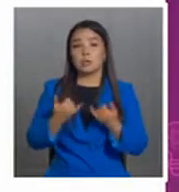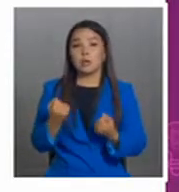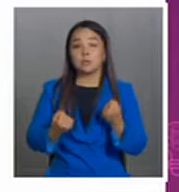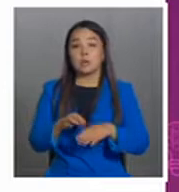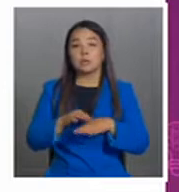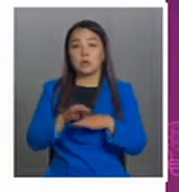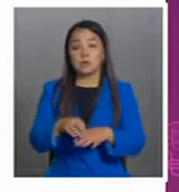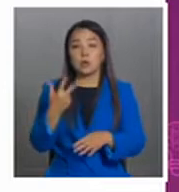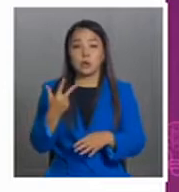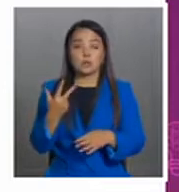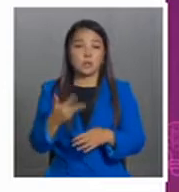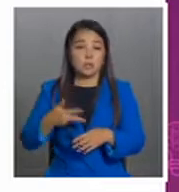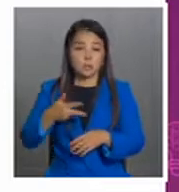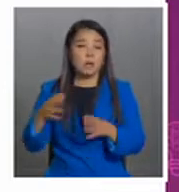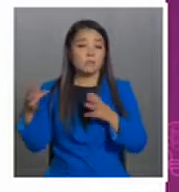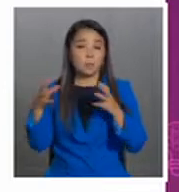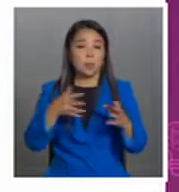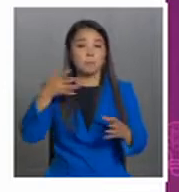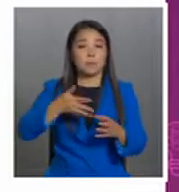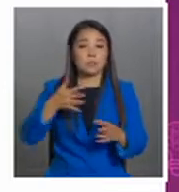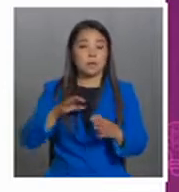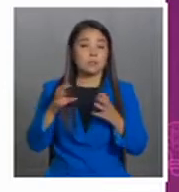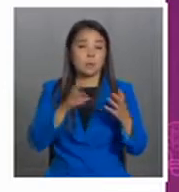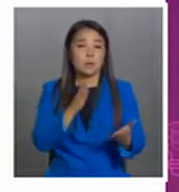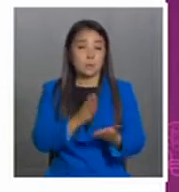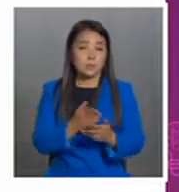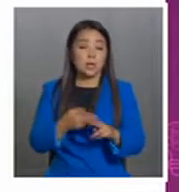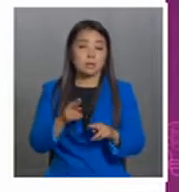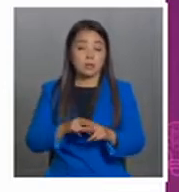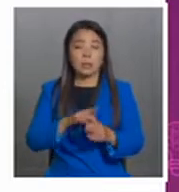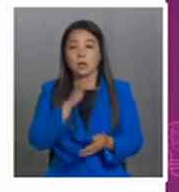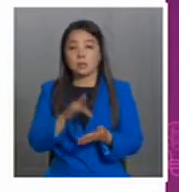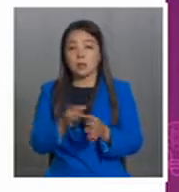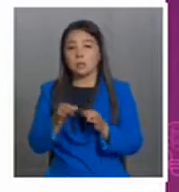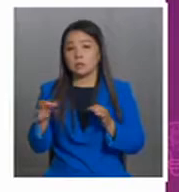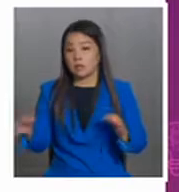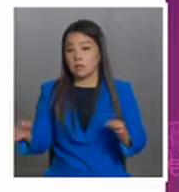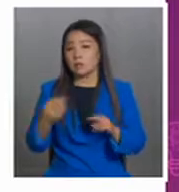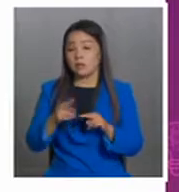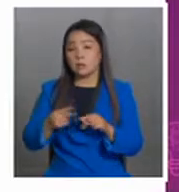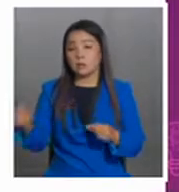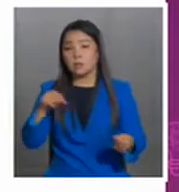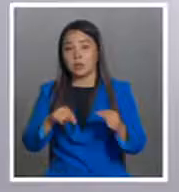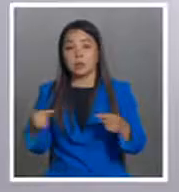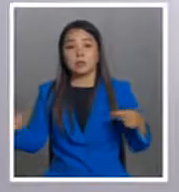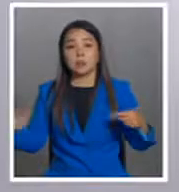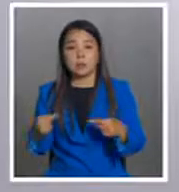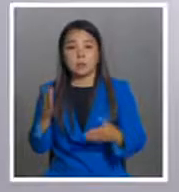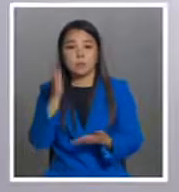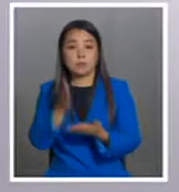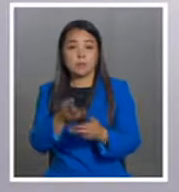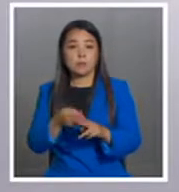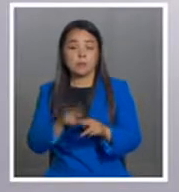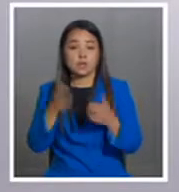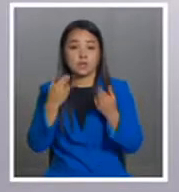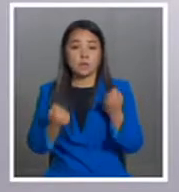сағатта, жолаушылар автобусы 5 сағатта жүріп өтеді. Бұл қалалардан бір уақытта бір-біріне қарама-қарсы бағытта жеңіл